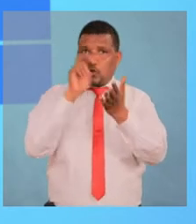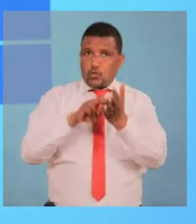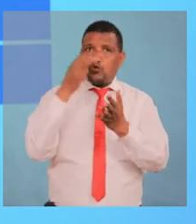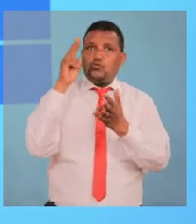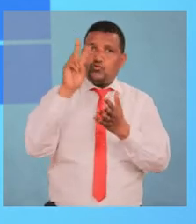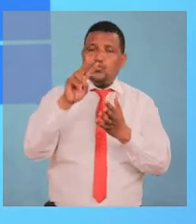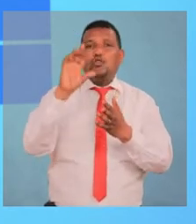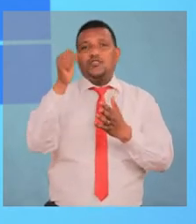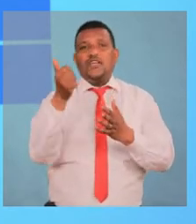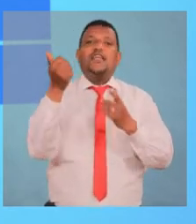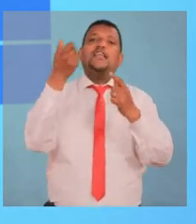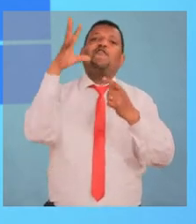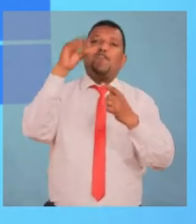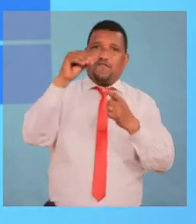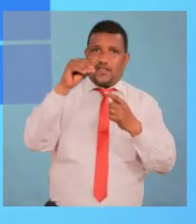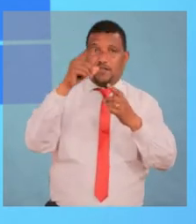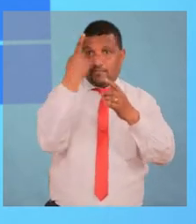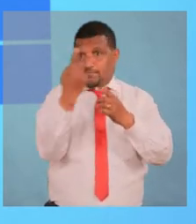जरा